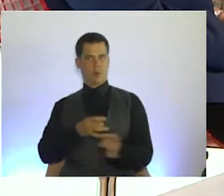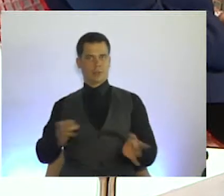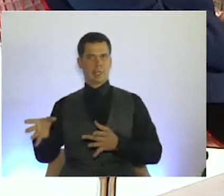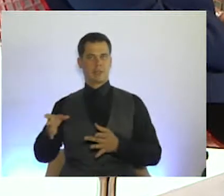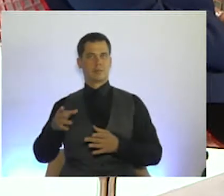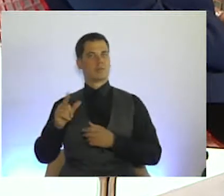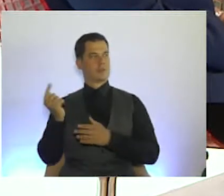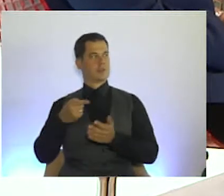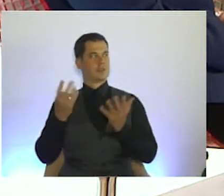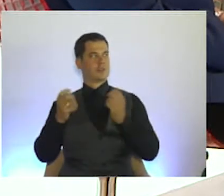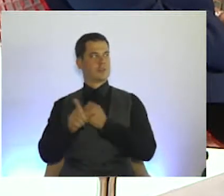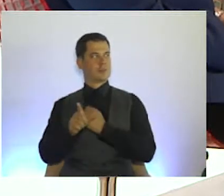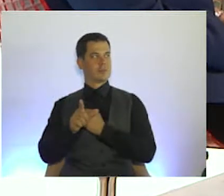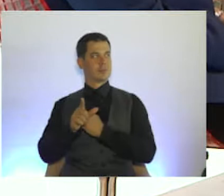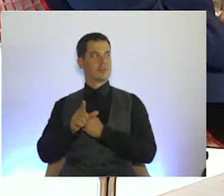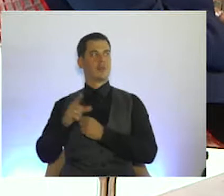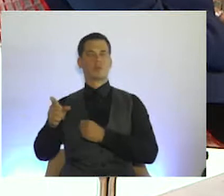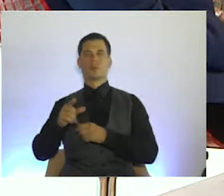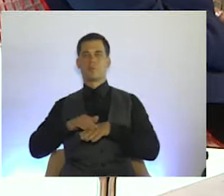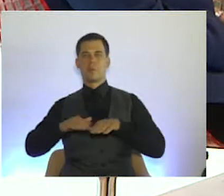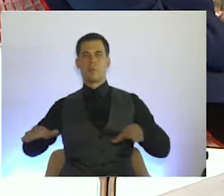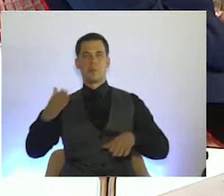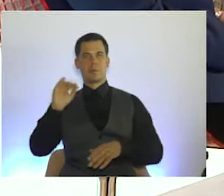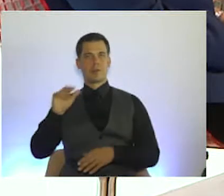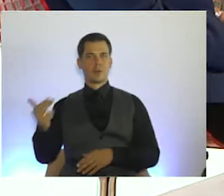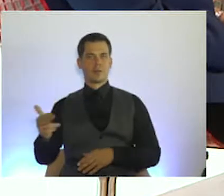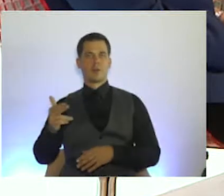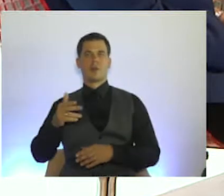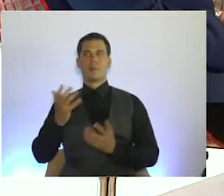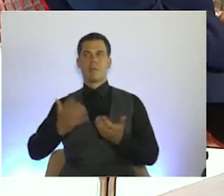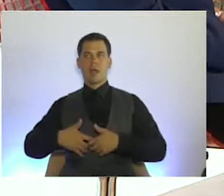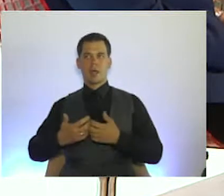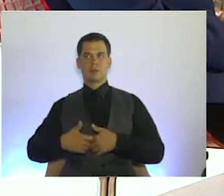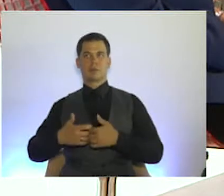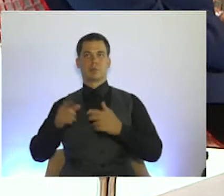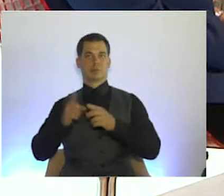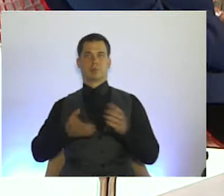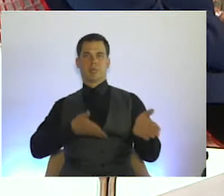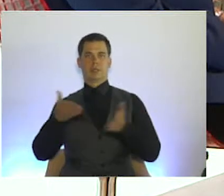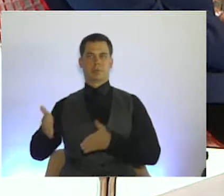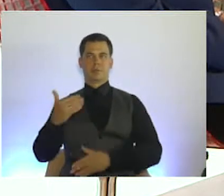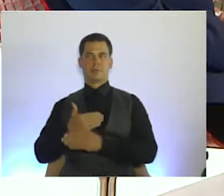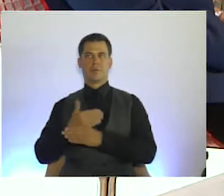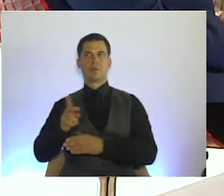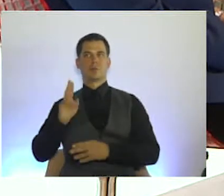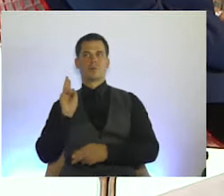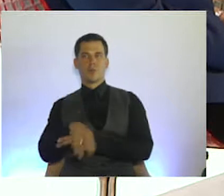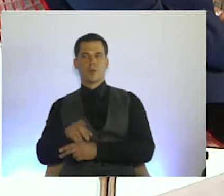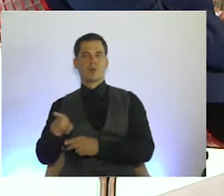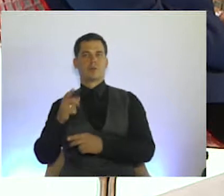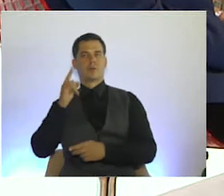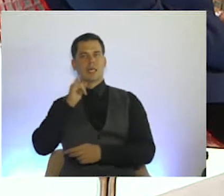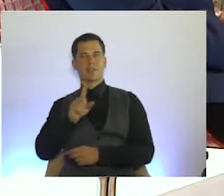oczywiście. Zbrojarz, betoniarz, monter, mechanik. Kolejna firma zatrudni inżynier